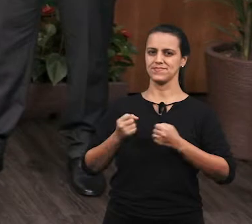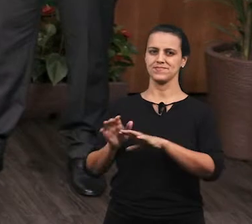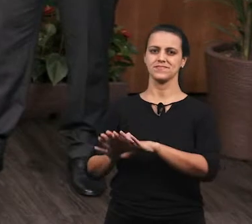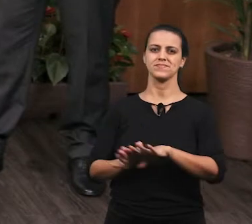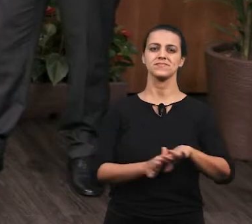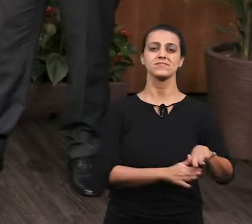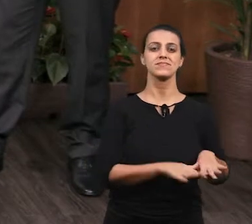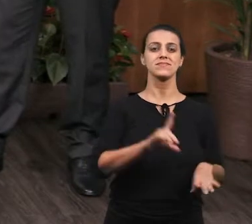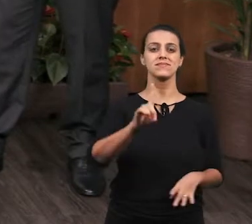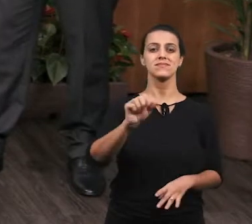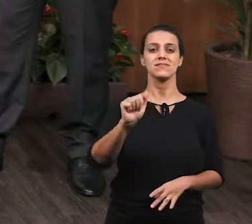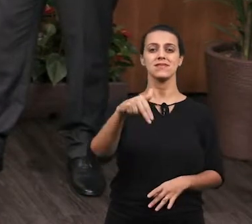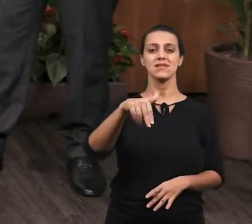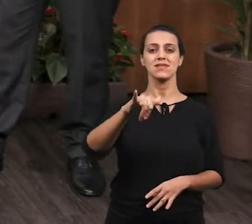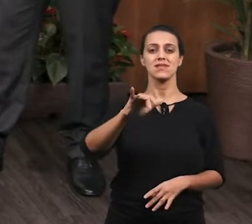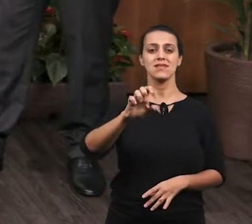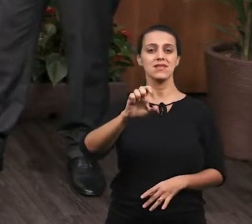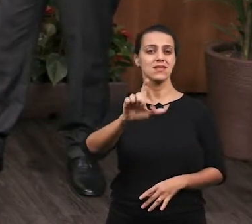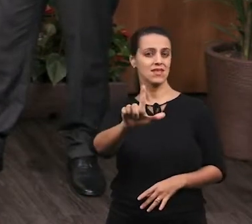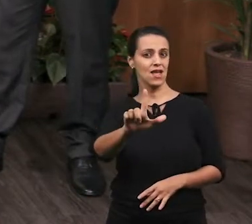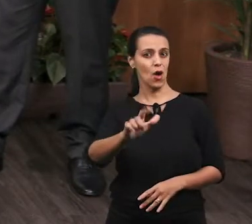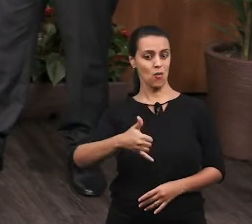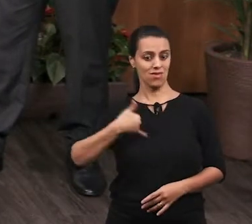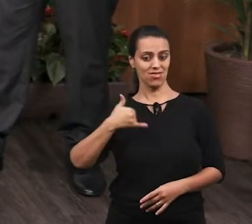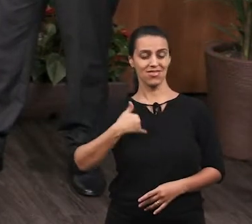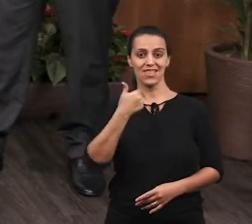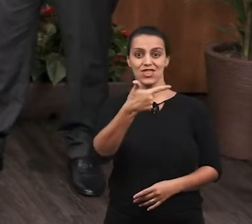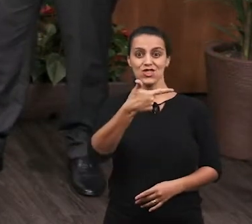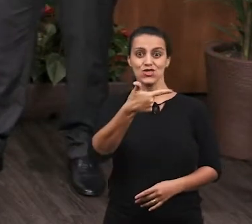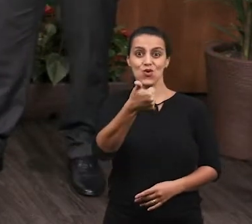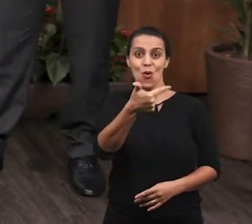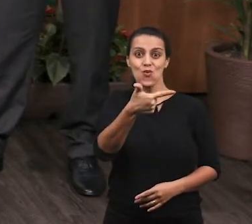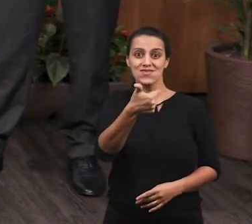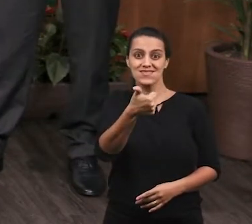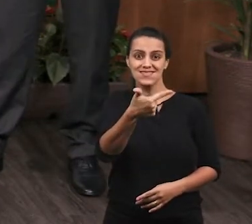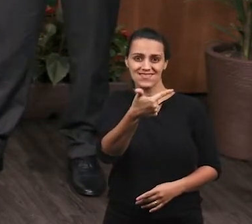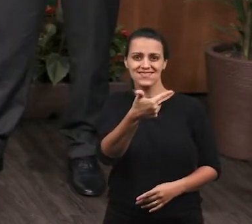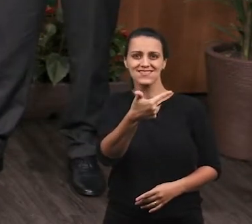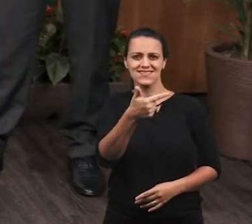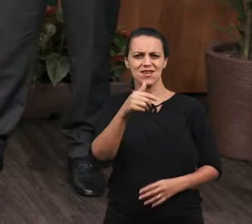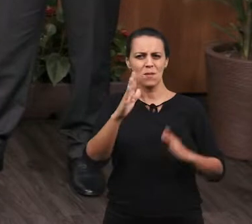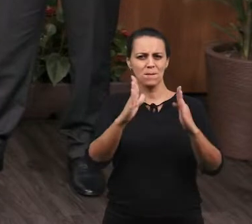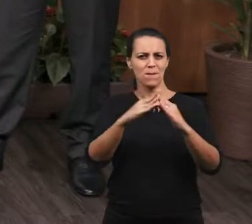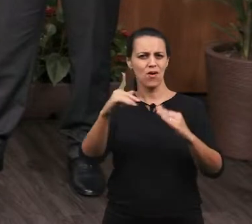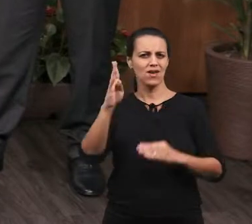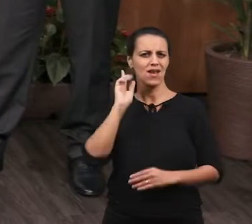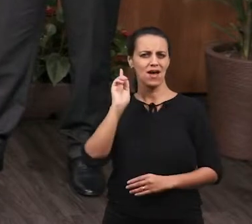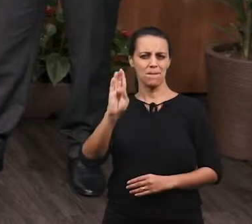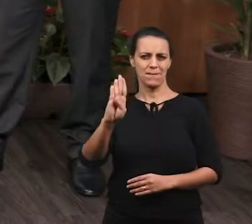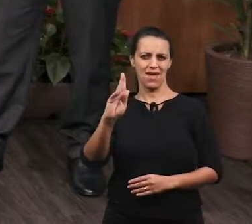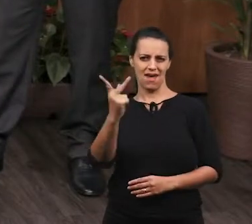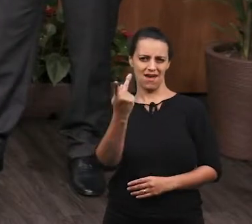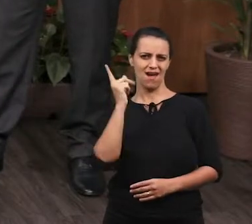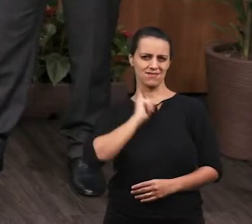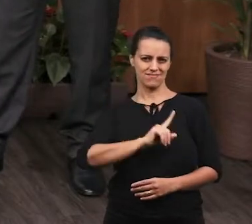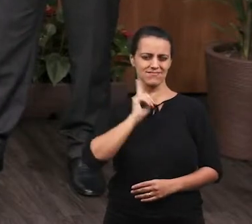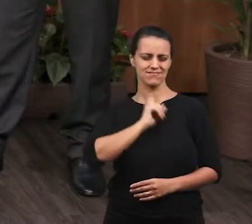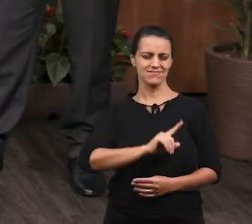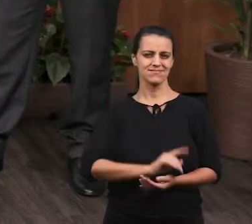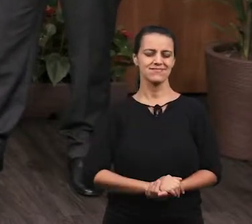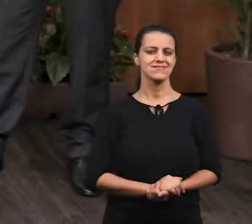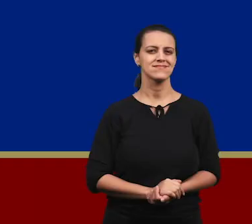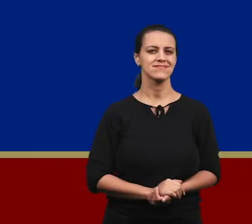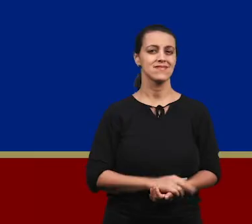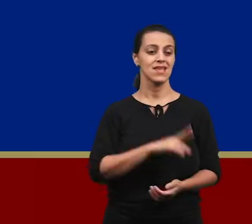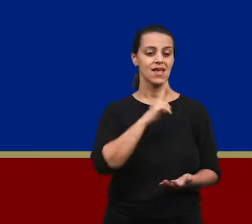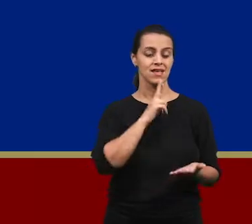ежедневный, хлеб с небес». Брат Даниил де Кастро Алвес, ему 12 лет, из города Бело-Оризонти,